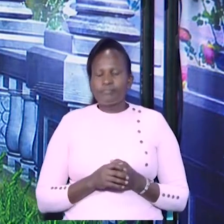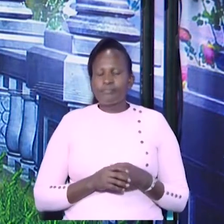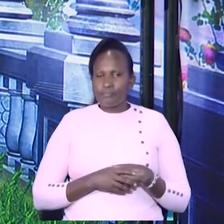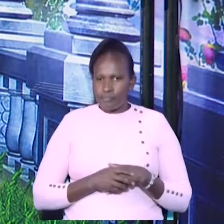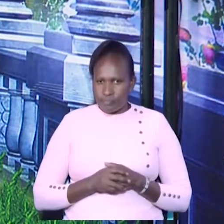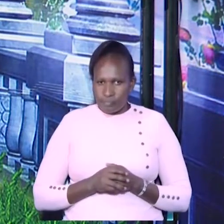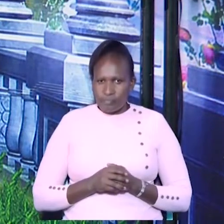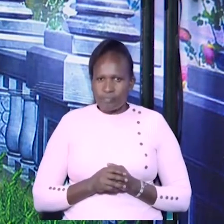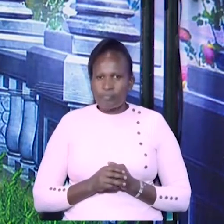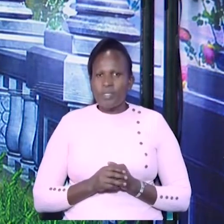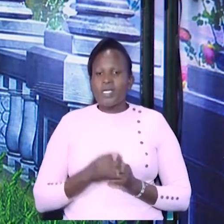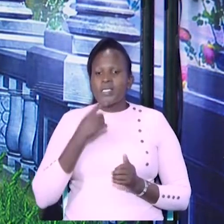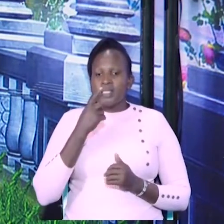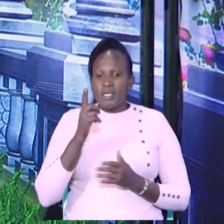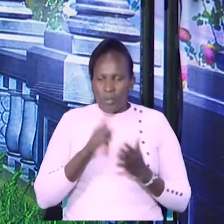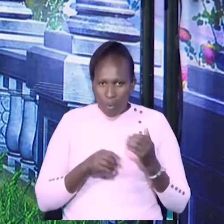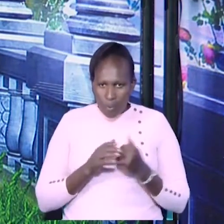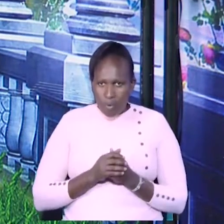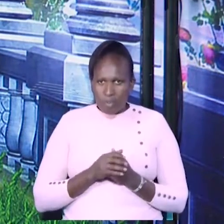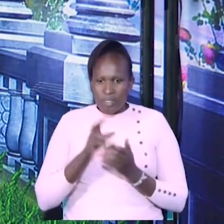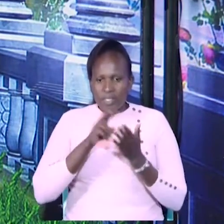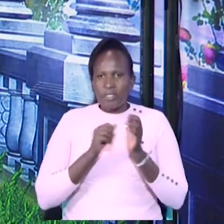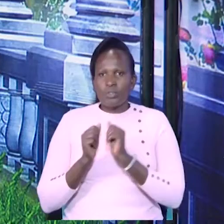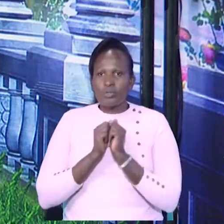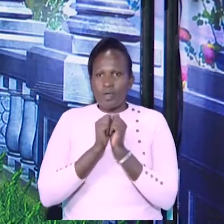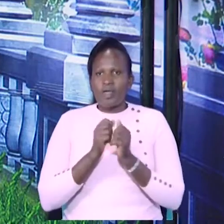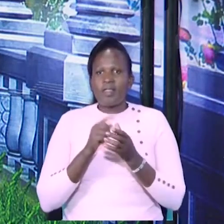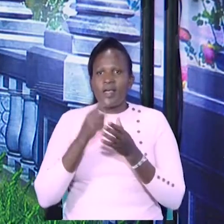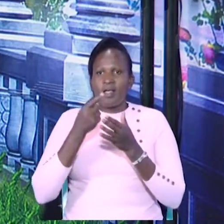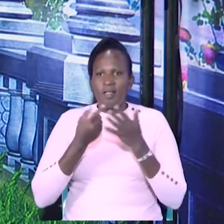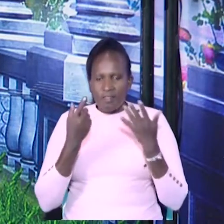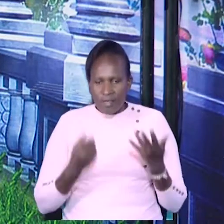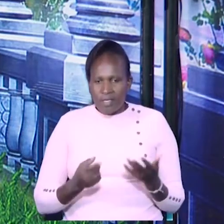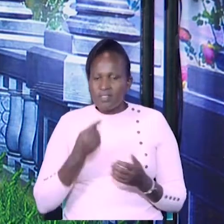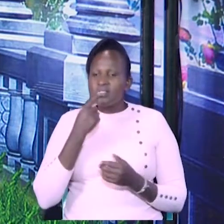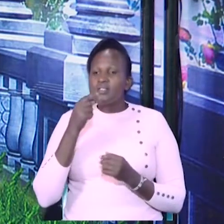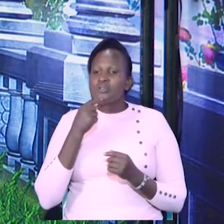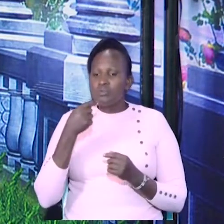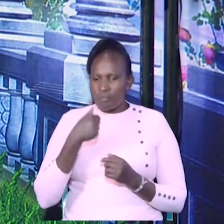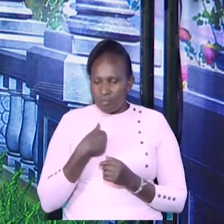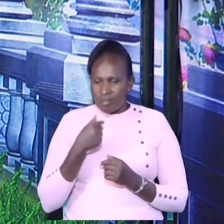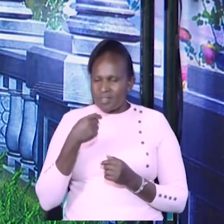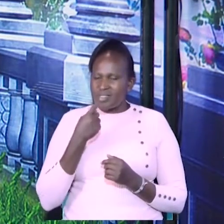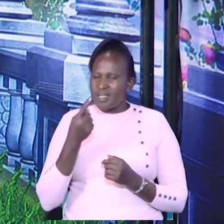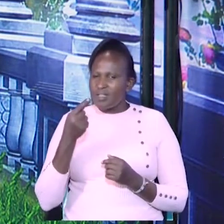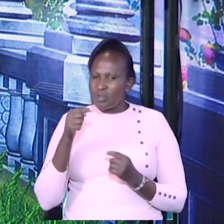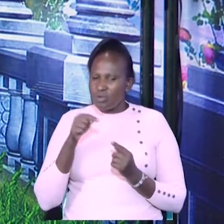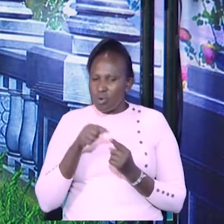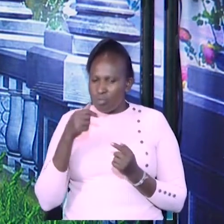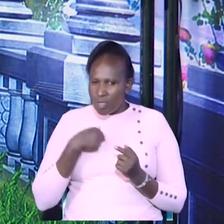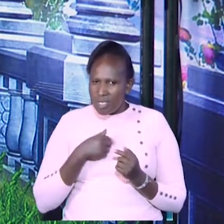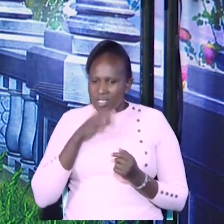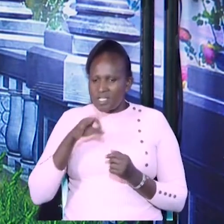11. Haya, it says, let's read together. Then he said to me,